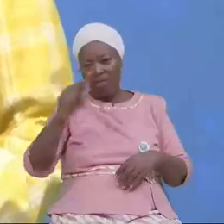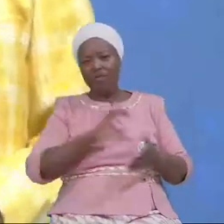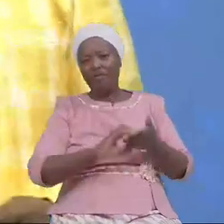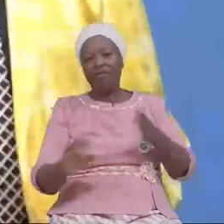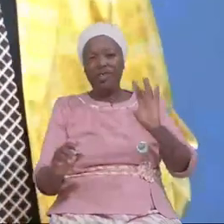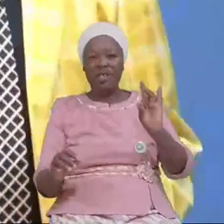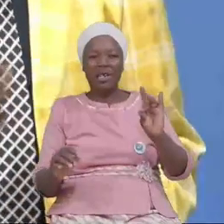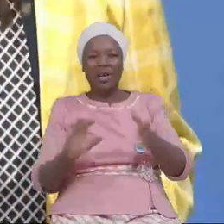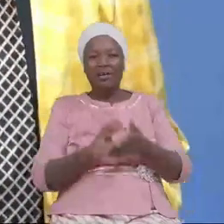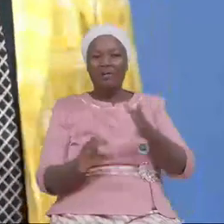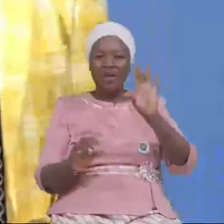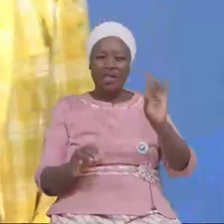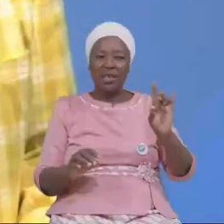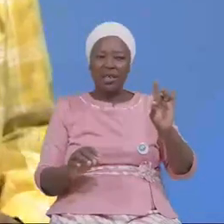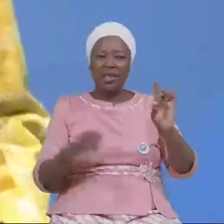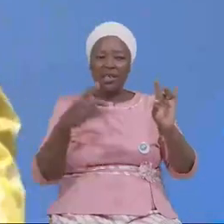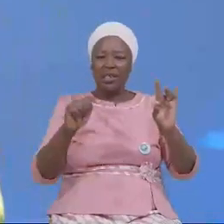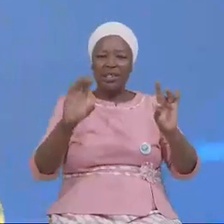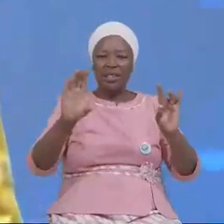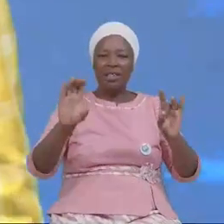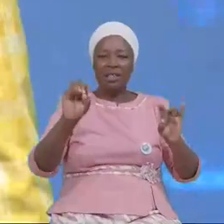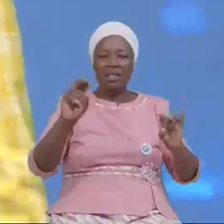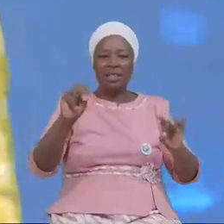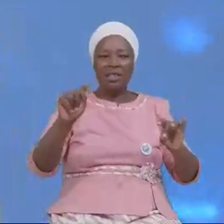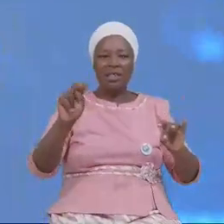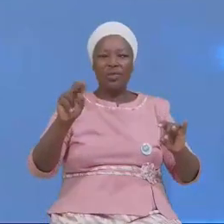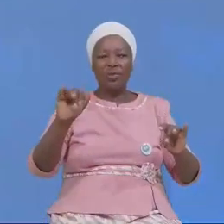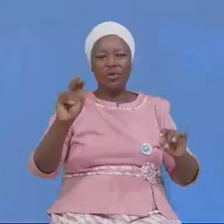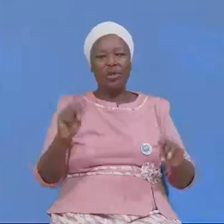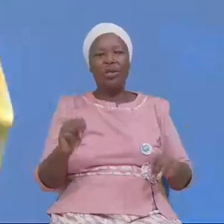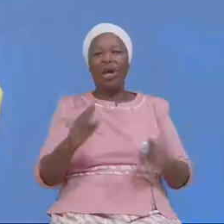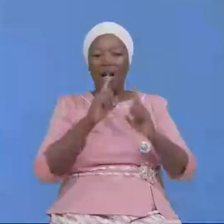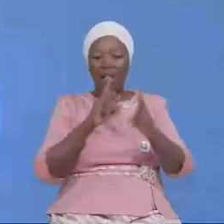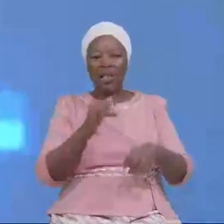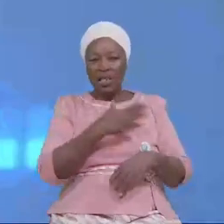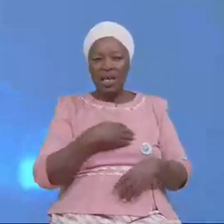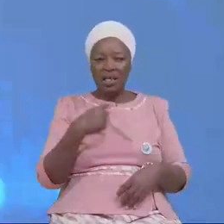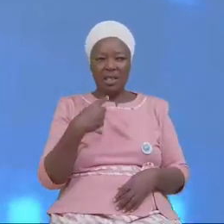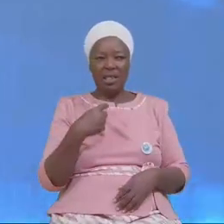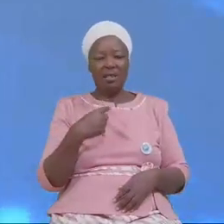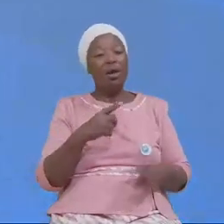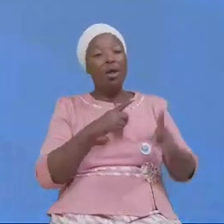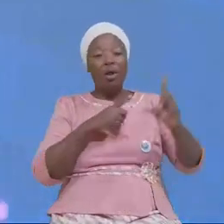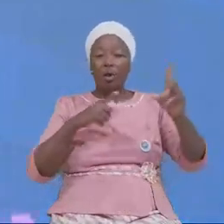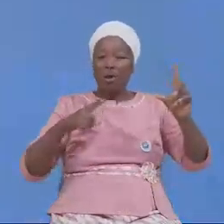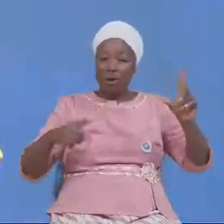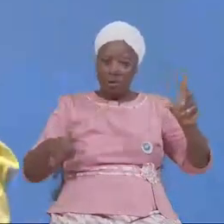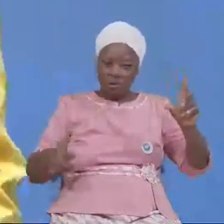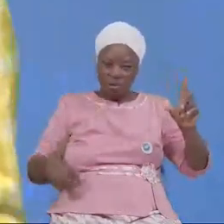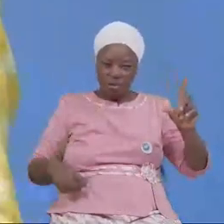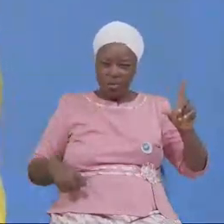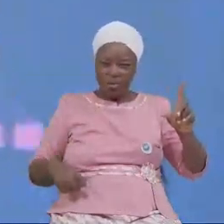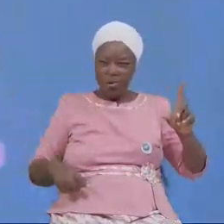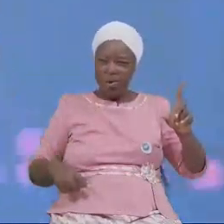Verset 8. Le centenier répondit, Seigneur, il a appelé